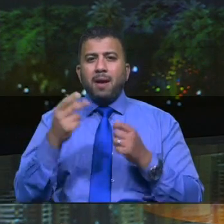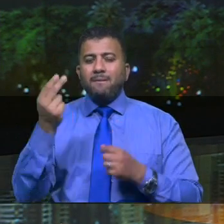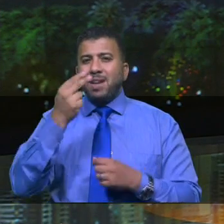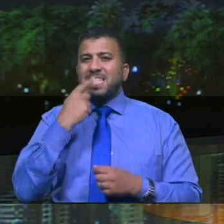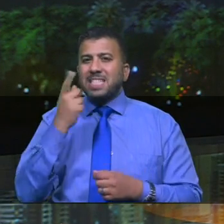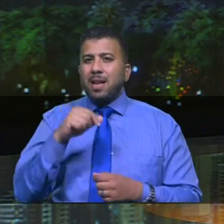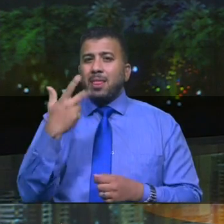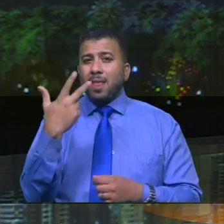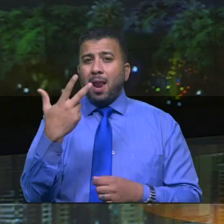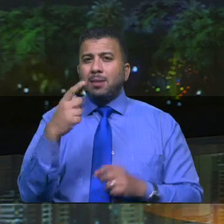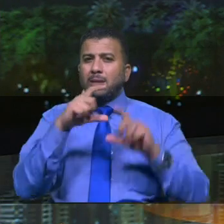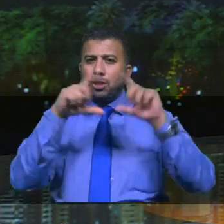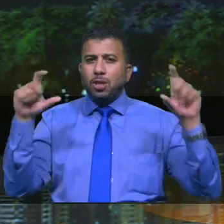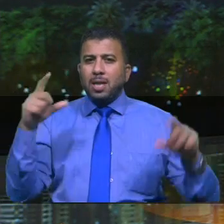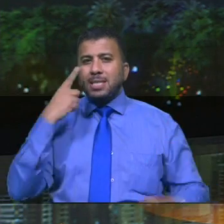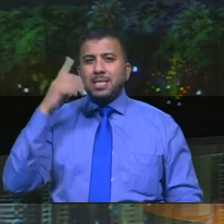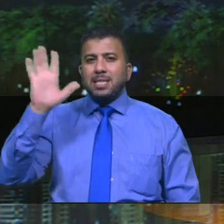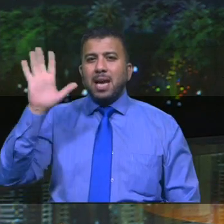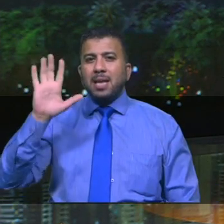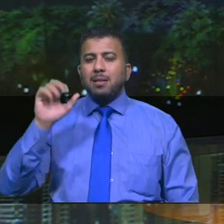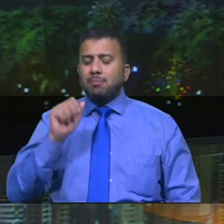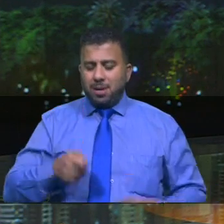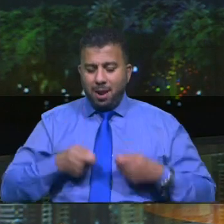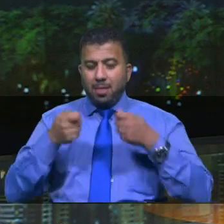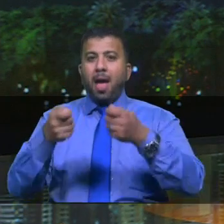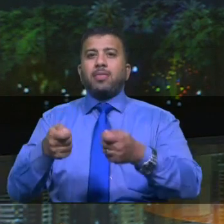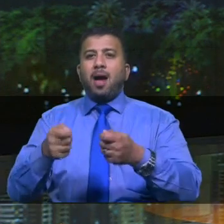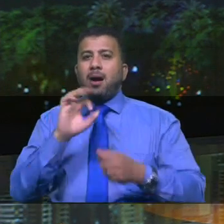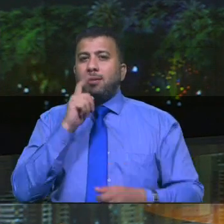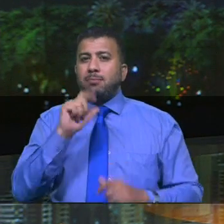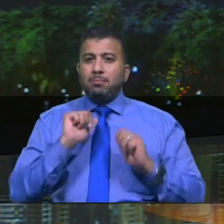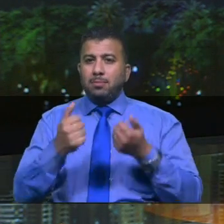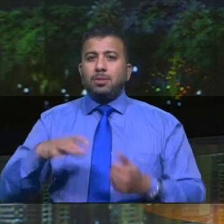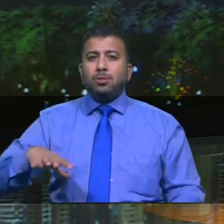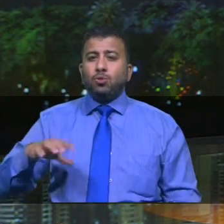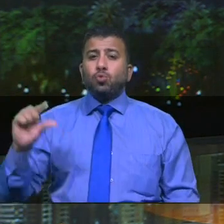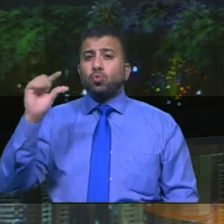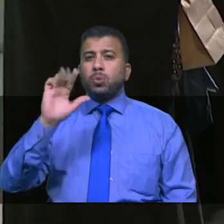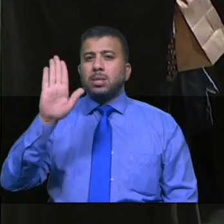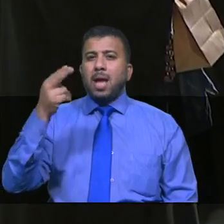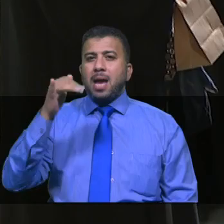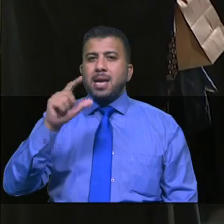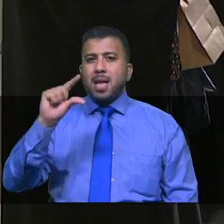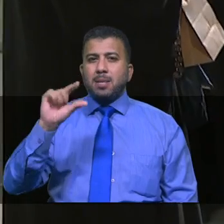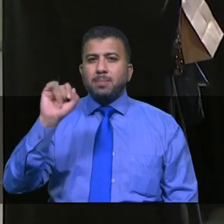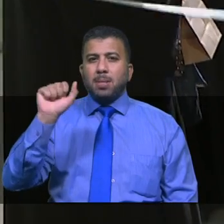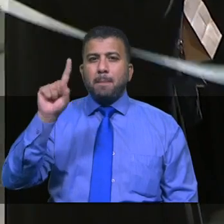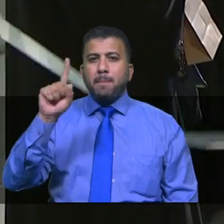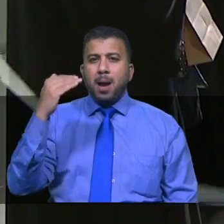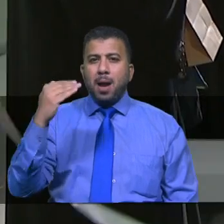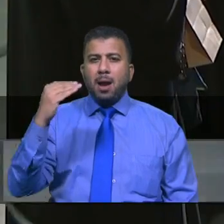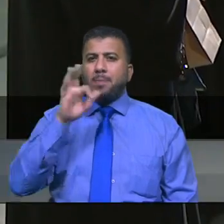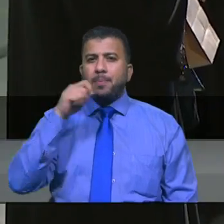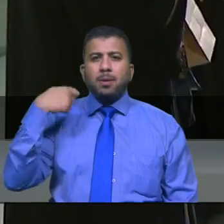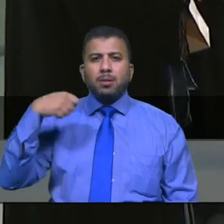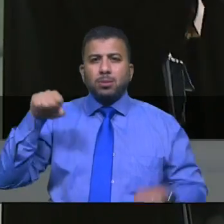الفني السنوي الثالثة تحت شعار زايد رحلة عطاء، وذلك بحضور سعادة الدكتور سعيد مصبح الكعبي رئيس مجلس